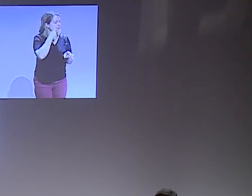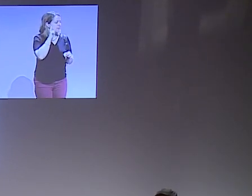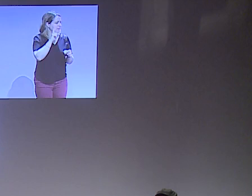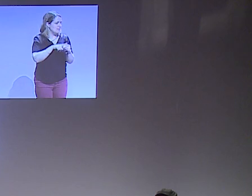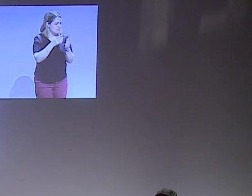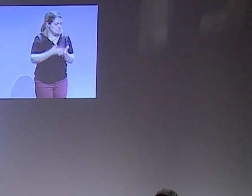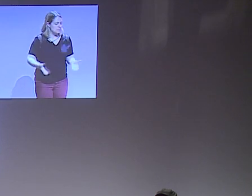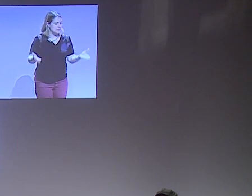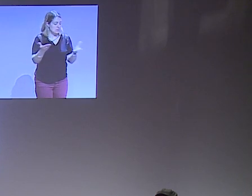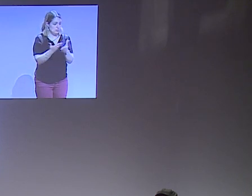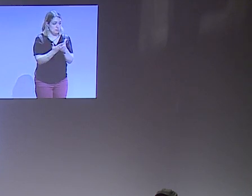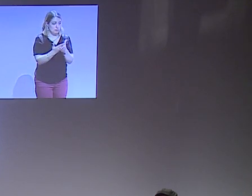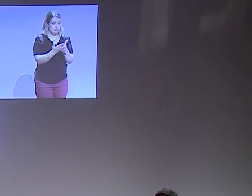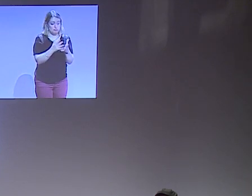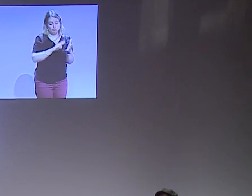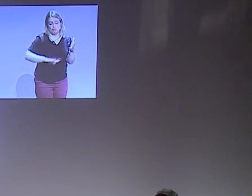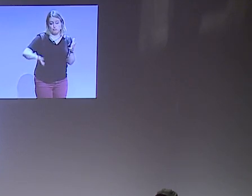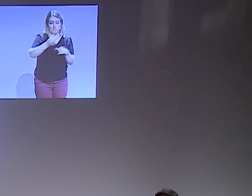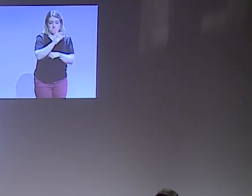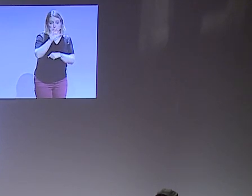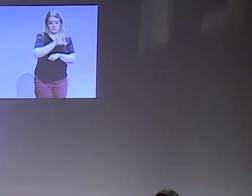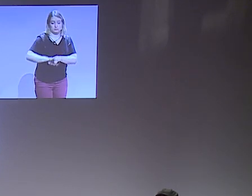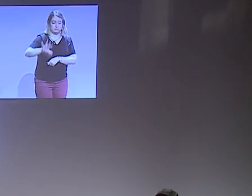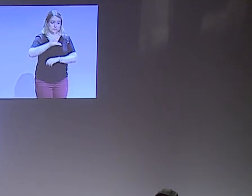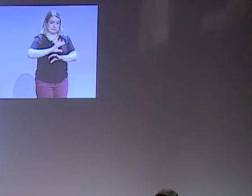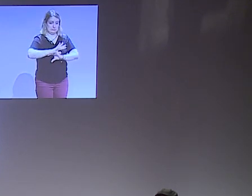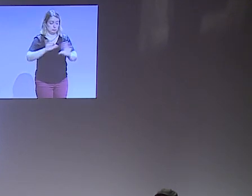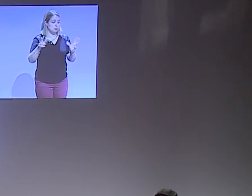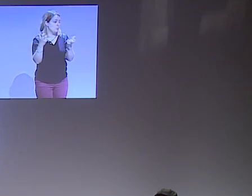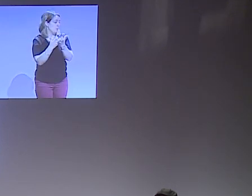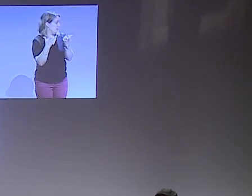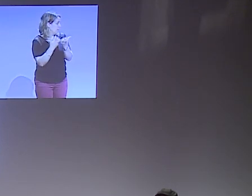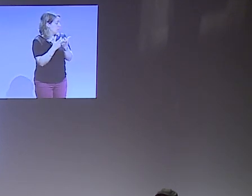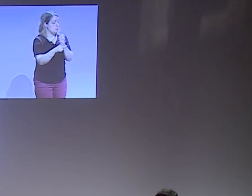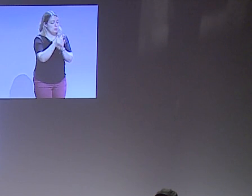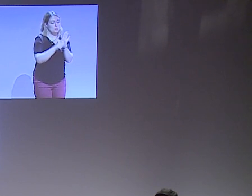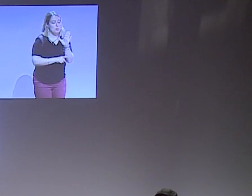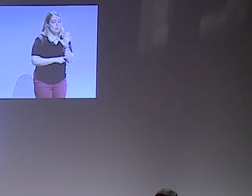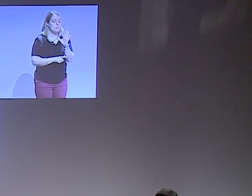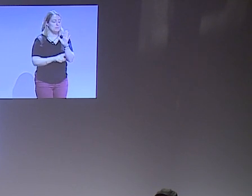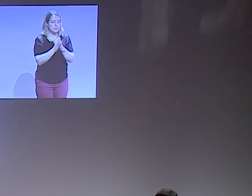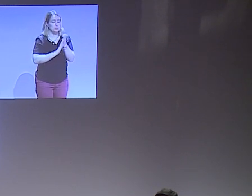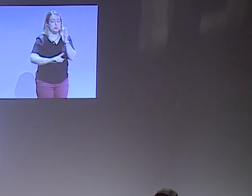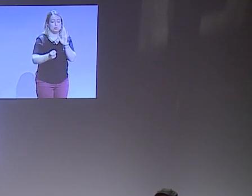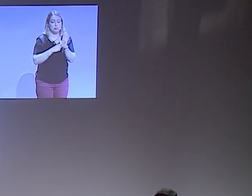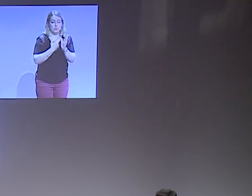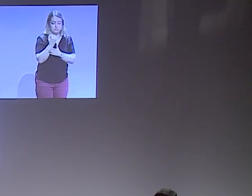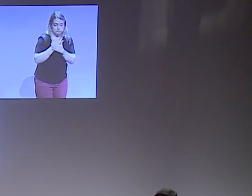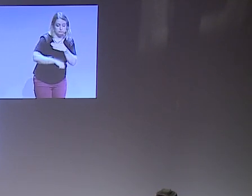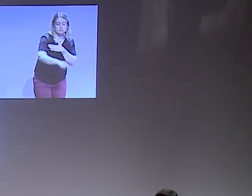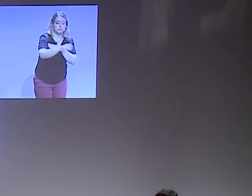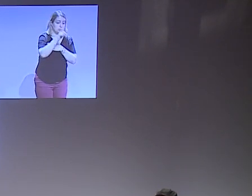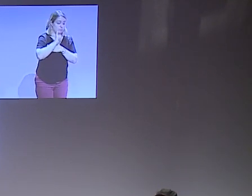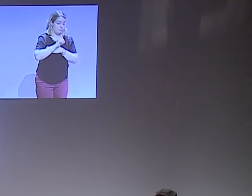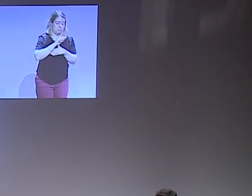se passait rien que dans l'espace français, typiquement les lois, les droits reproductifs en France